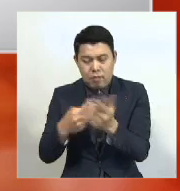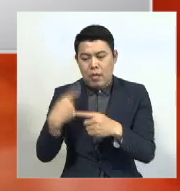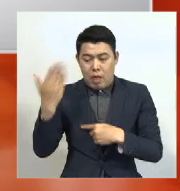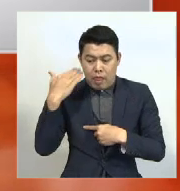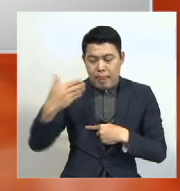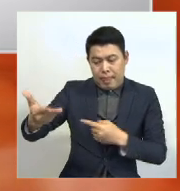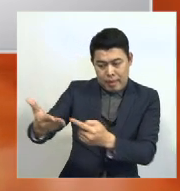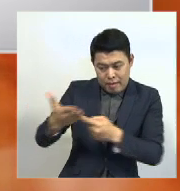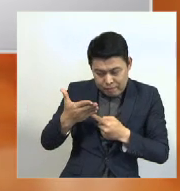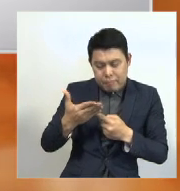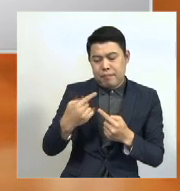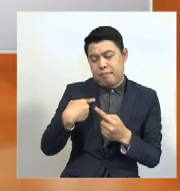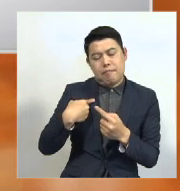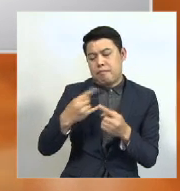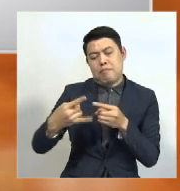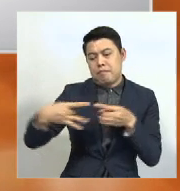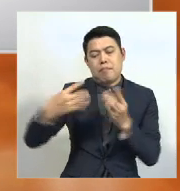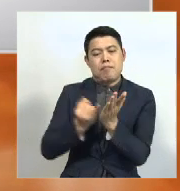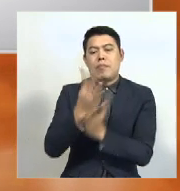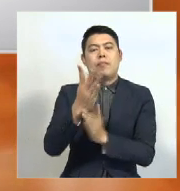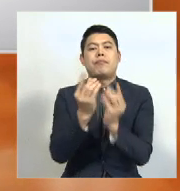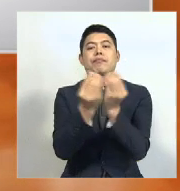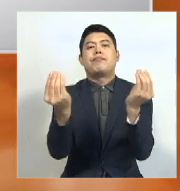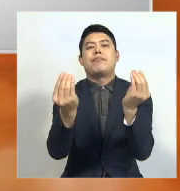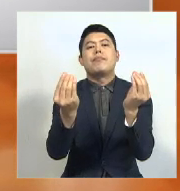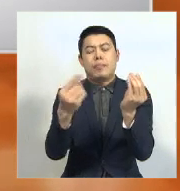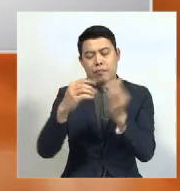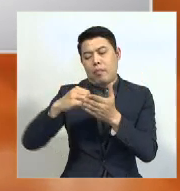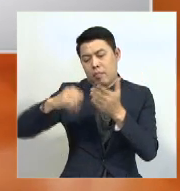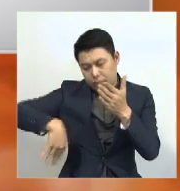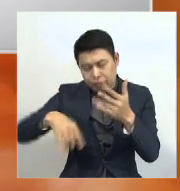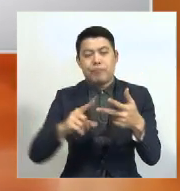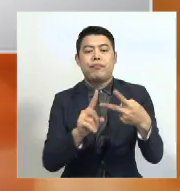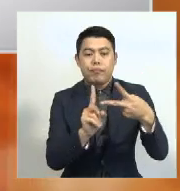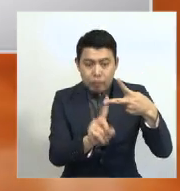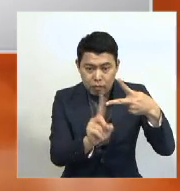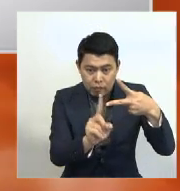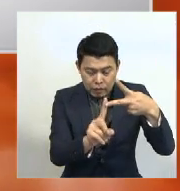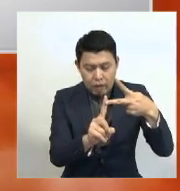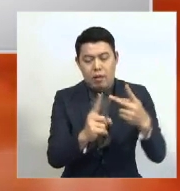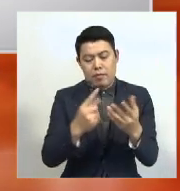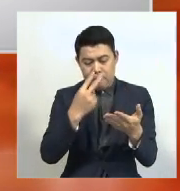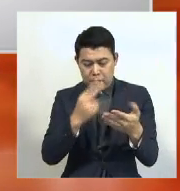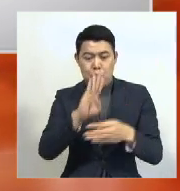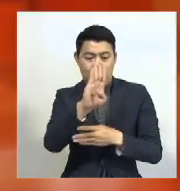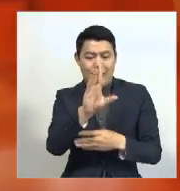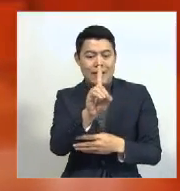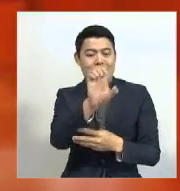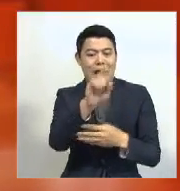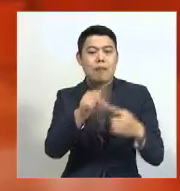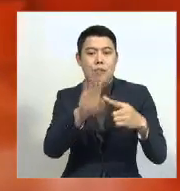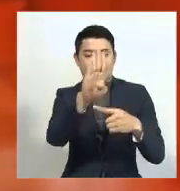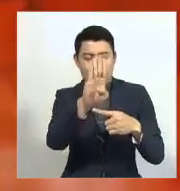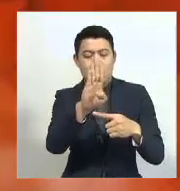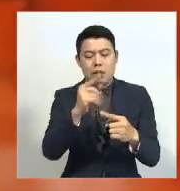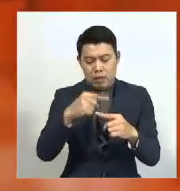รยื่นคำร้องกกต.นั้นไม่ถูกต้องตามรัฐธรรมนูญนั้นตกไปข้อ2ค่ะศาลเห็นว่าบริษัทวีลักษณ์มีเดียยังคง